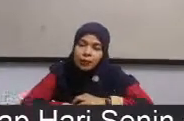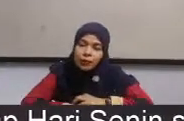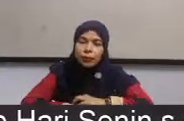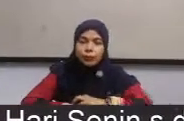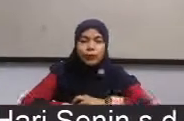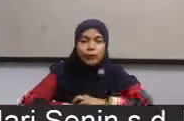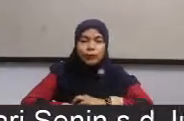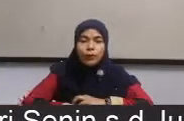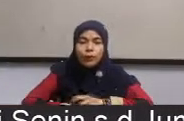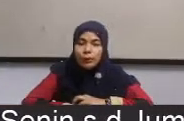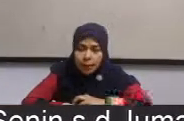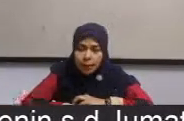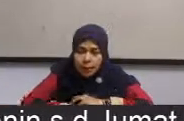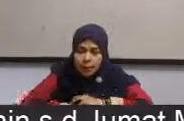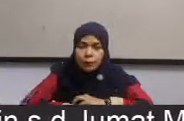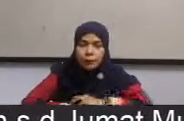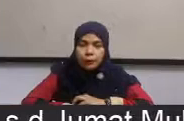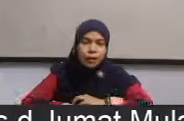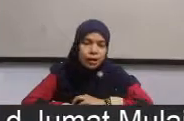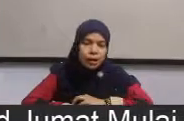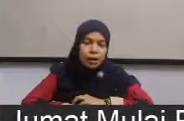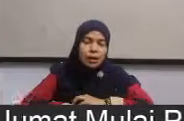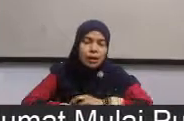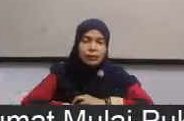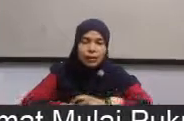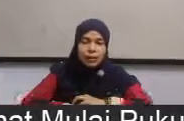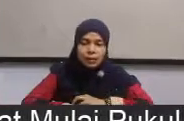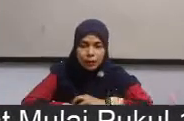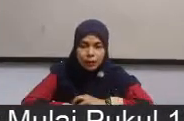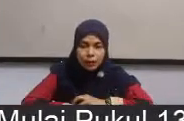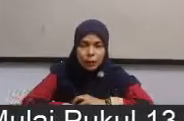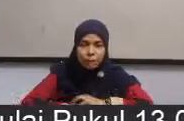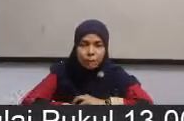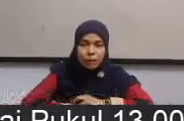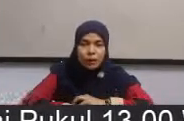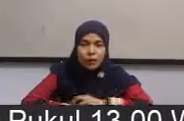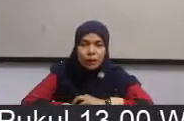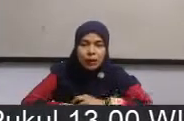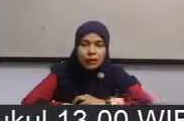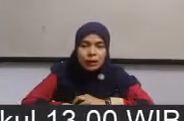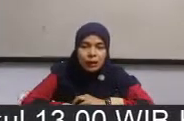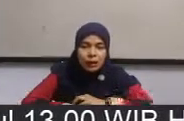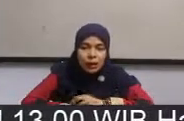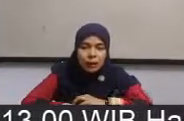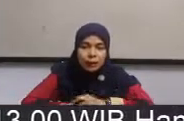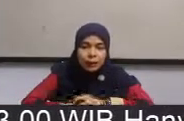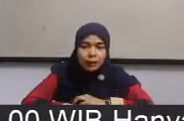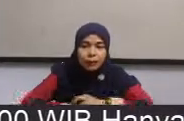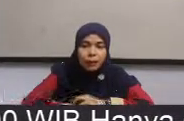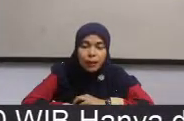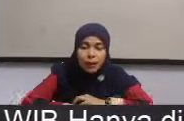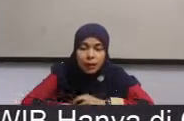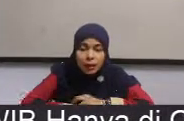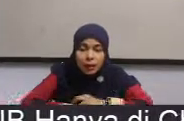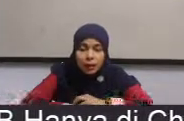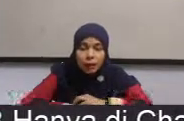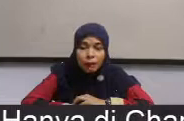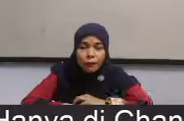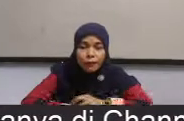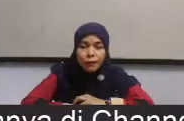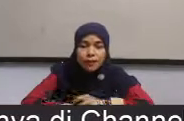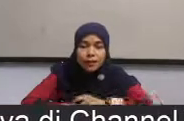Bu untuk belajar Bu Ya itu salah satunya yang ketiga memilih